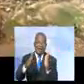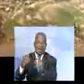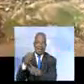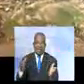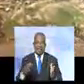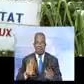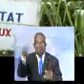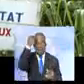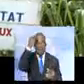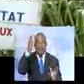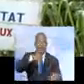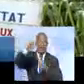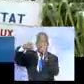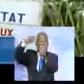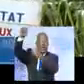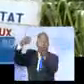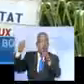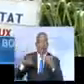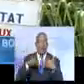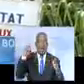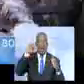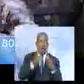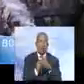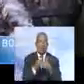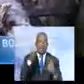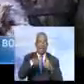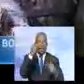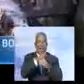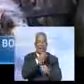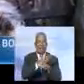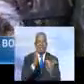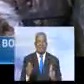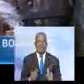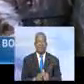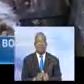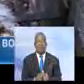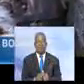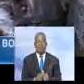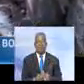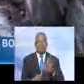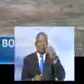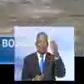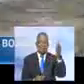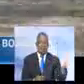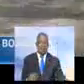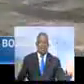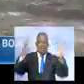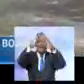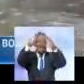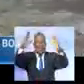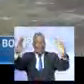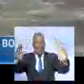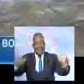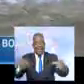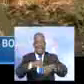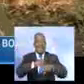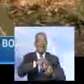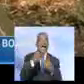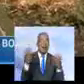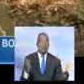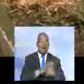du Tourisme a démarré depuis le mois de mai 2014. Guérite, lac artificiel, marche,